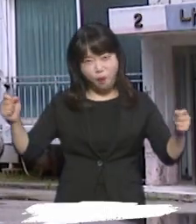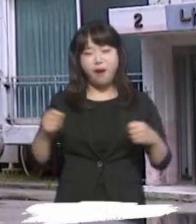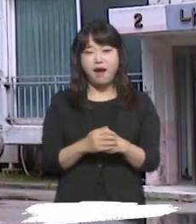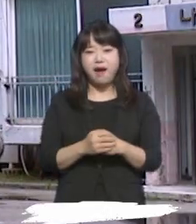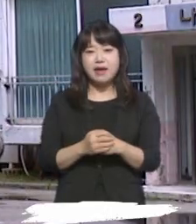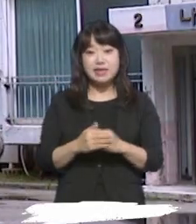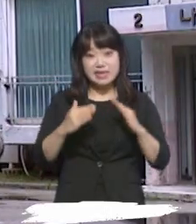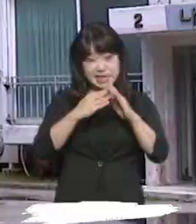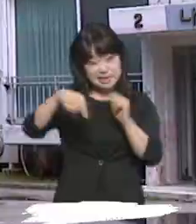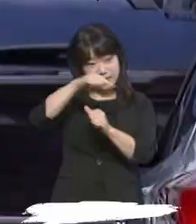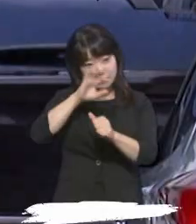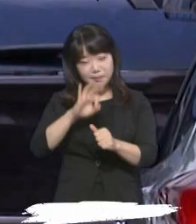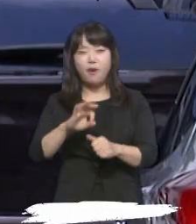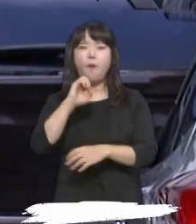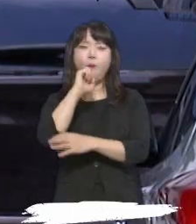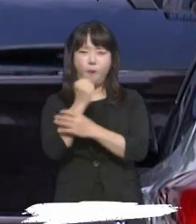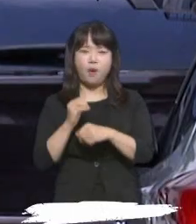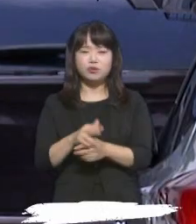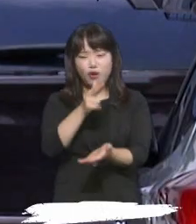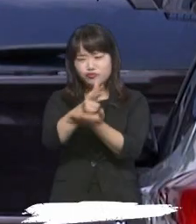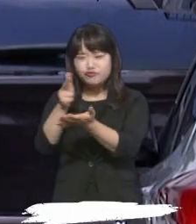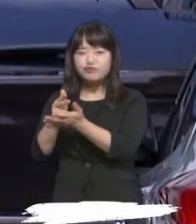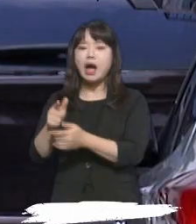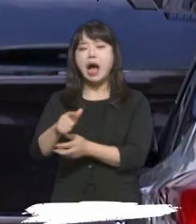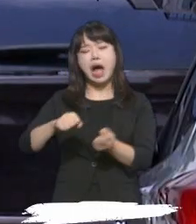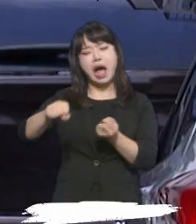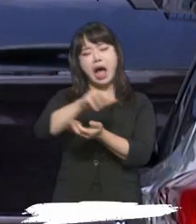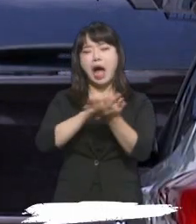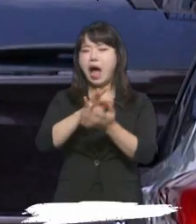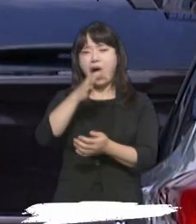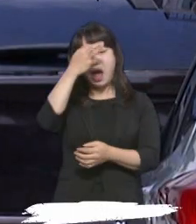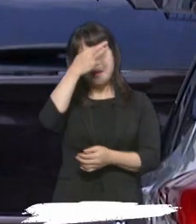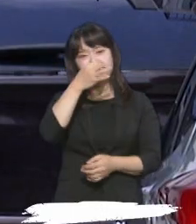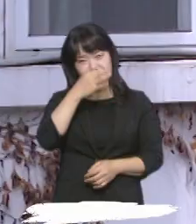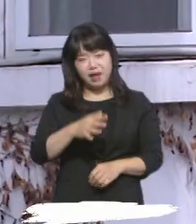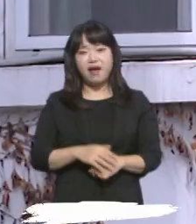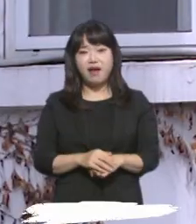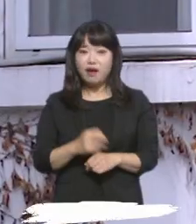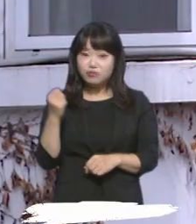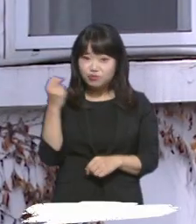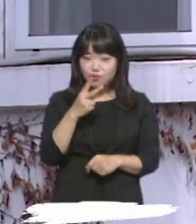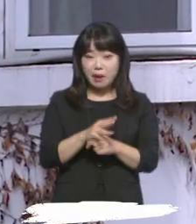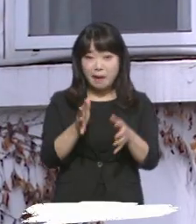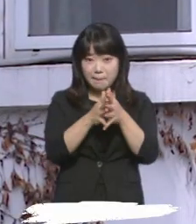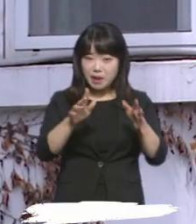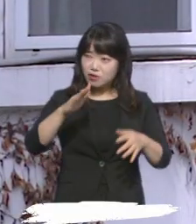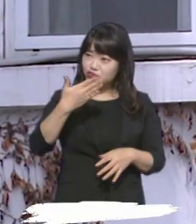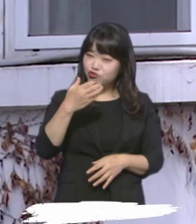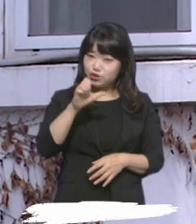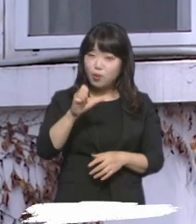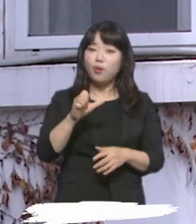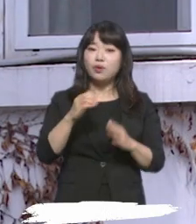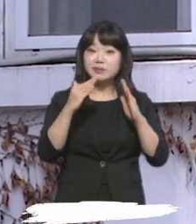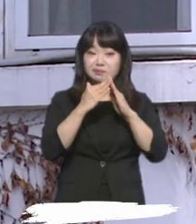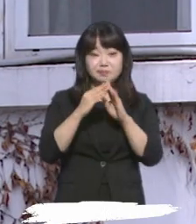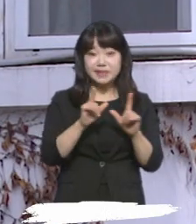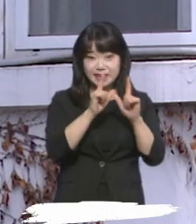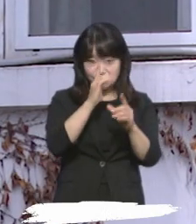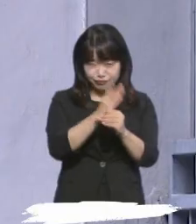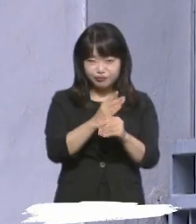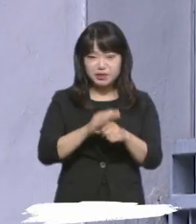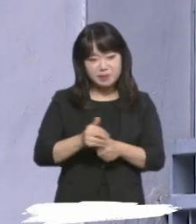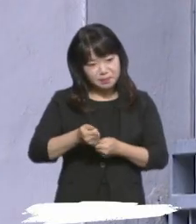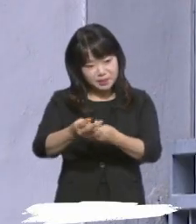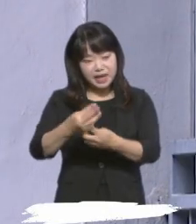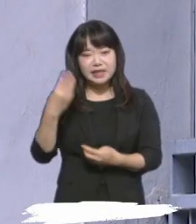낡아 주거 환경은 물론 주차장은 주차난이 심각합니다. 해당 아파트는 총 95세대가 거주하고 있고